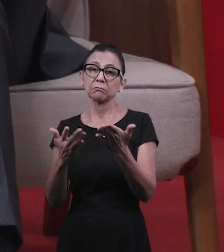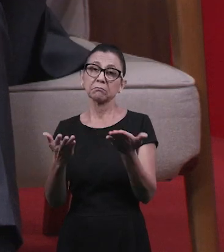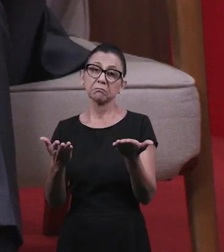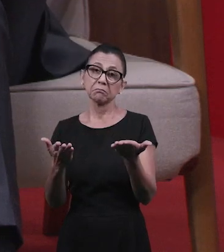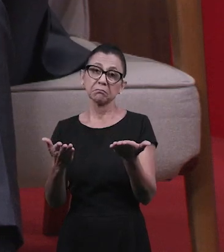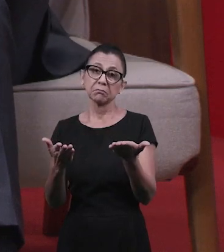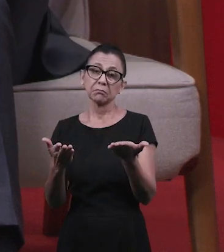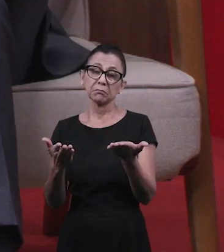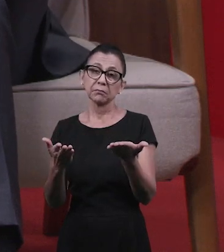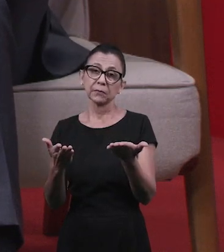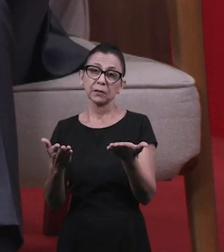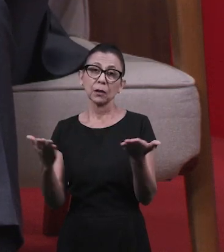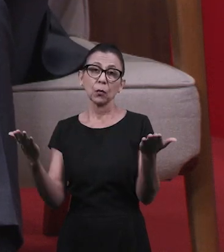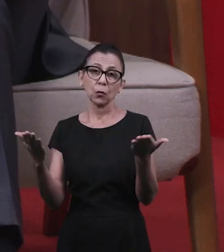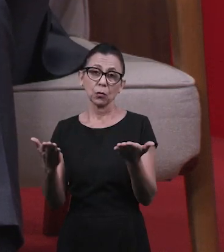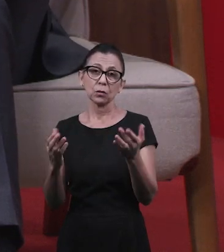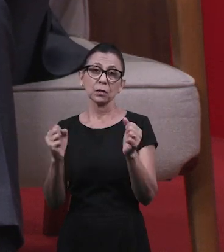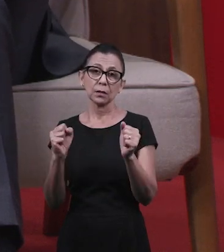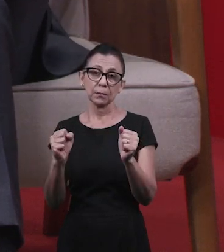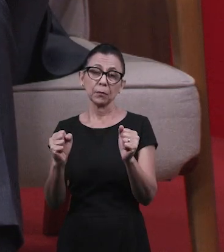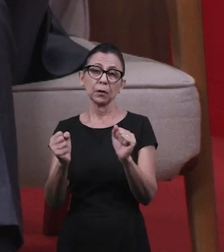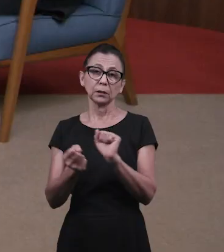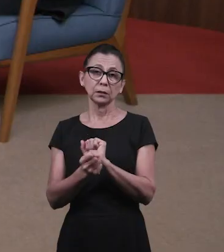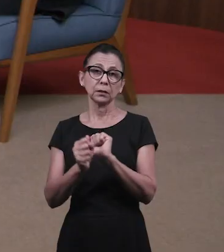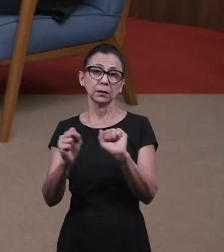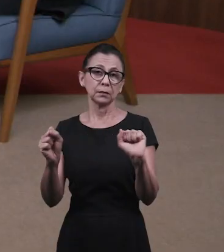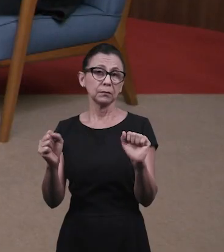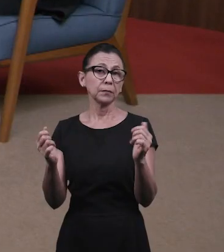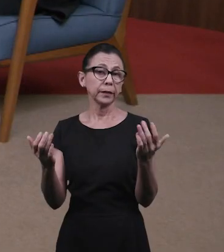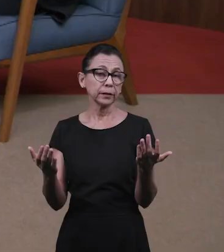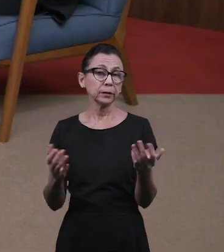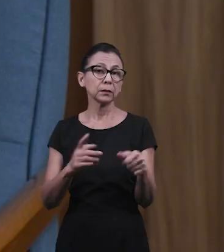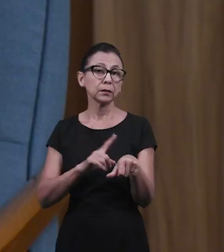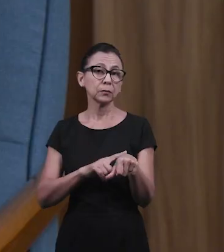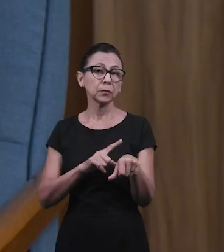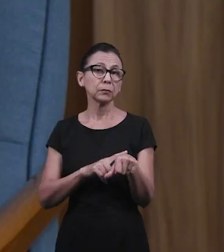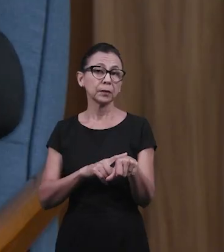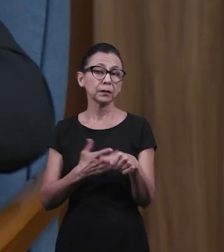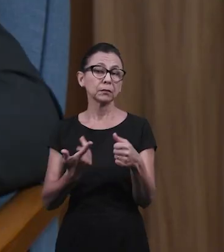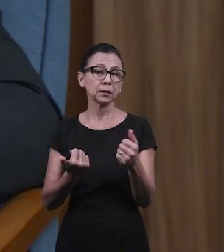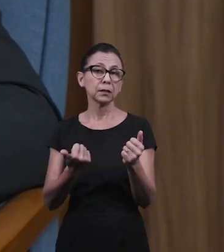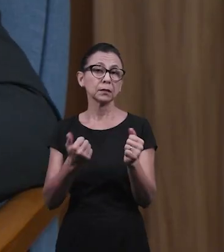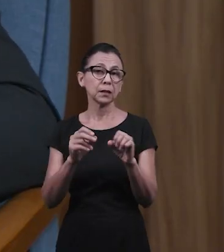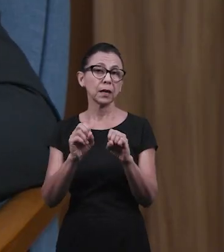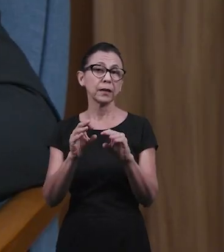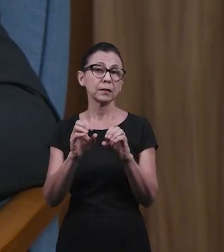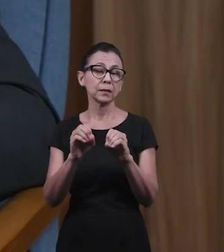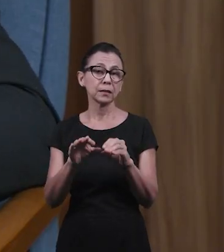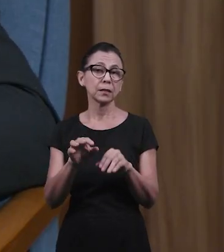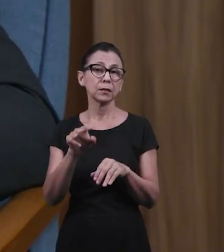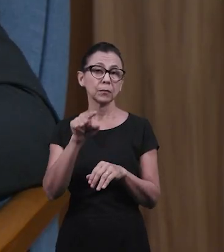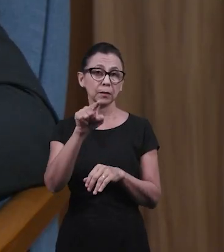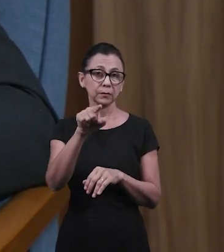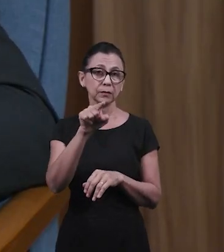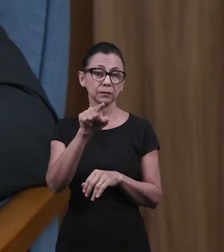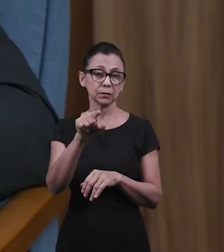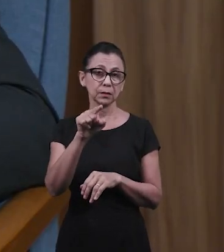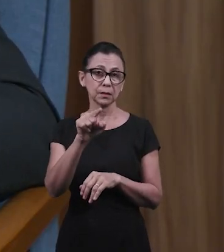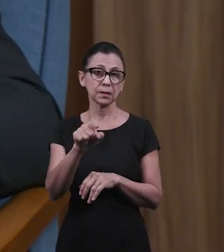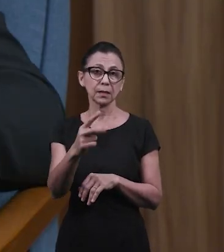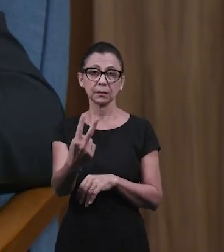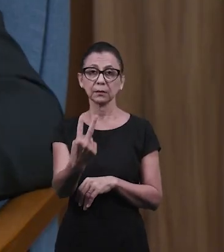ce moment. Quelle merveille! Ce message a été pour vous. Ce message a été pour vous qui nous assiste